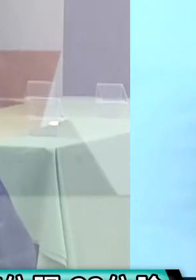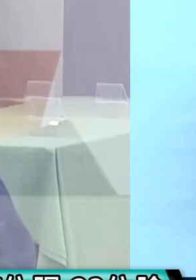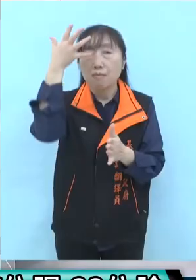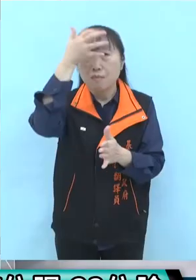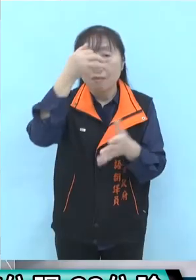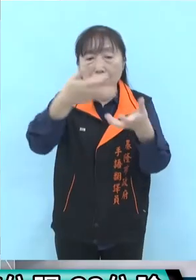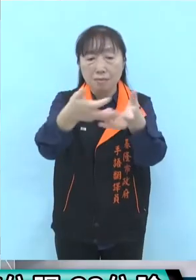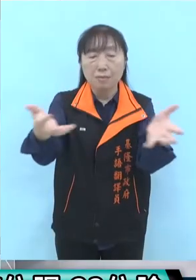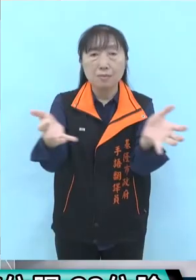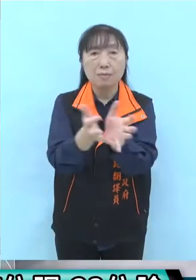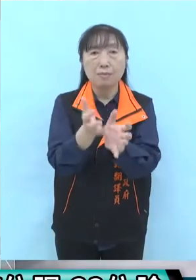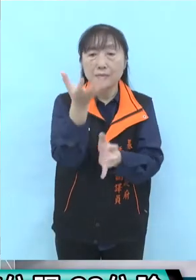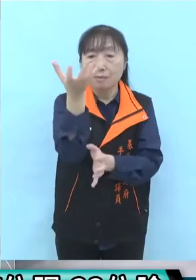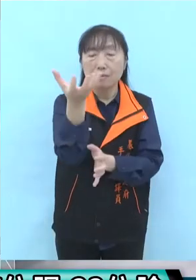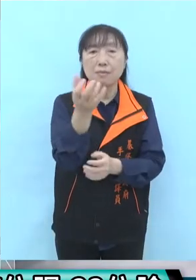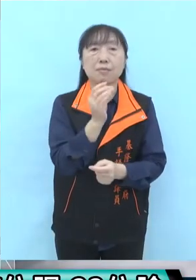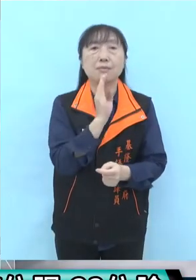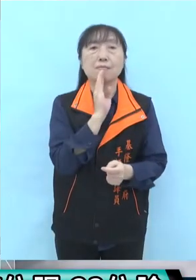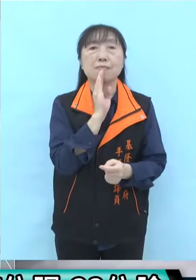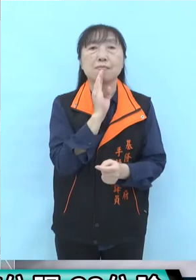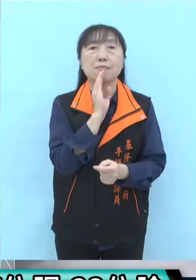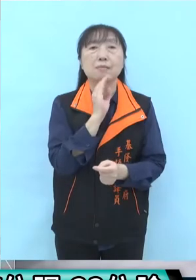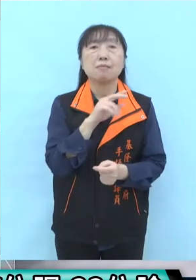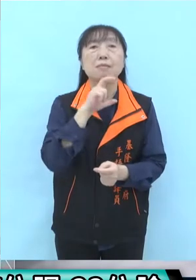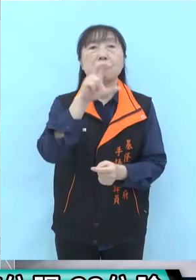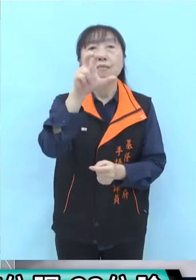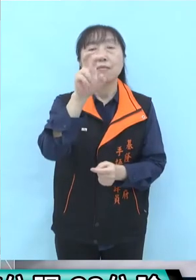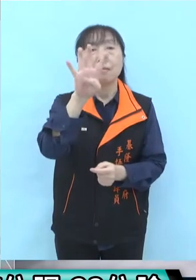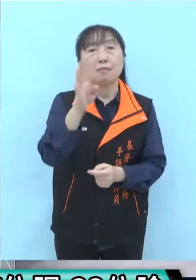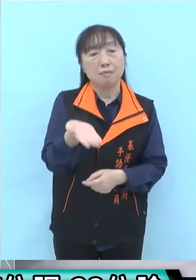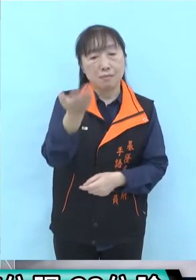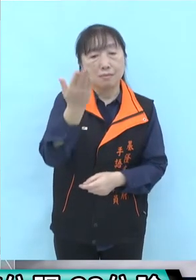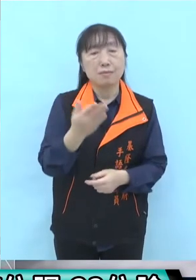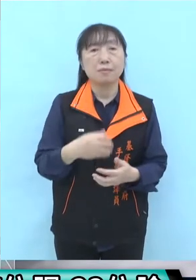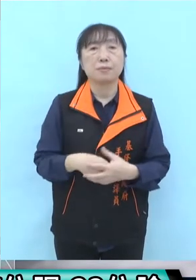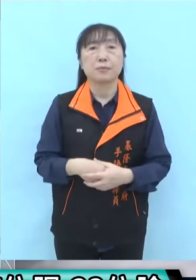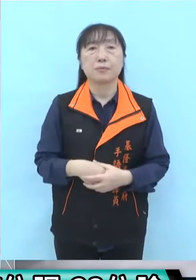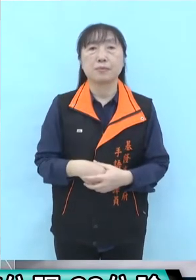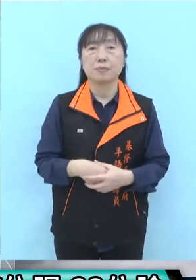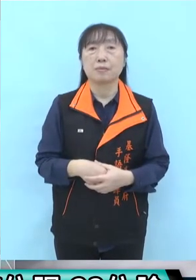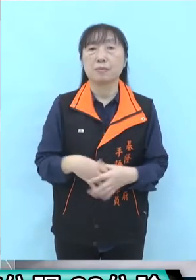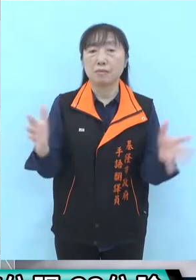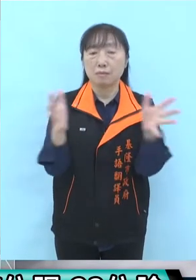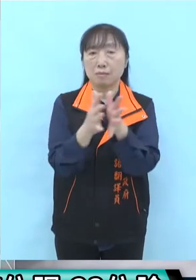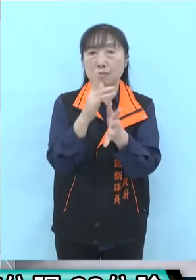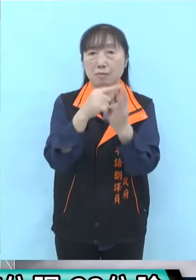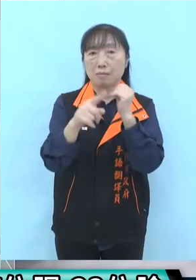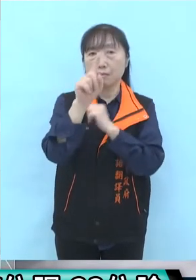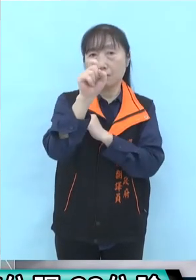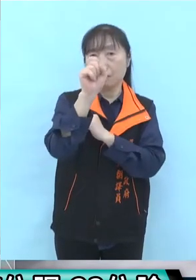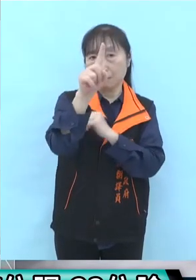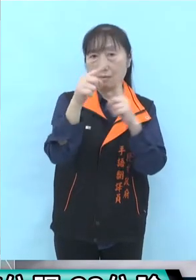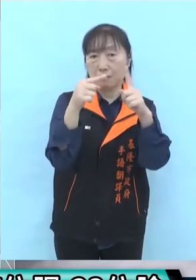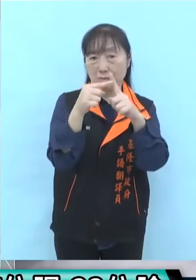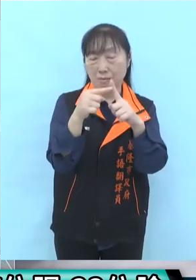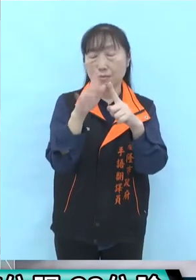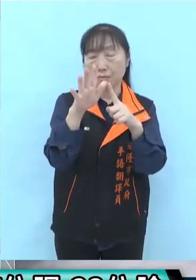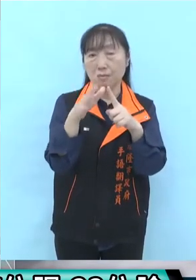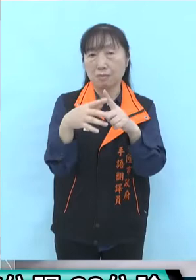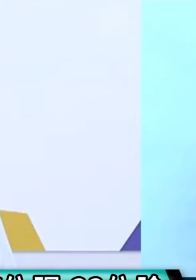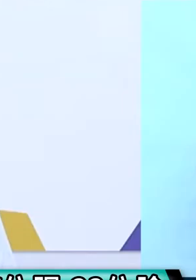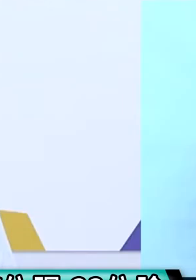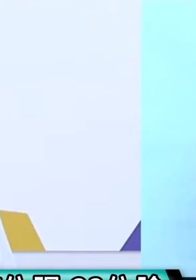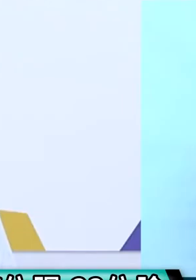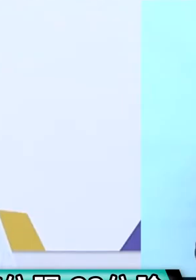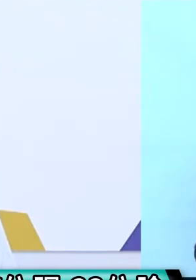发群聚感染。基隆市卫生局表示，机构33位长者里面，一位长者不幸死亡 ，PCR